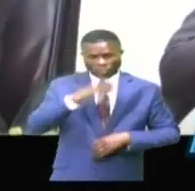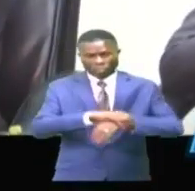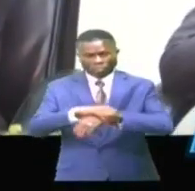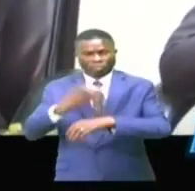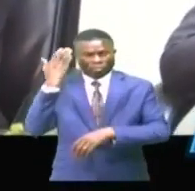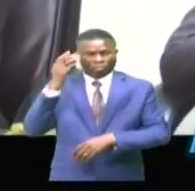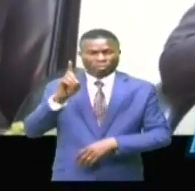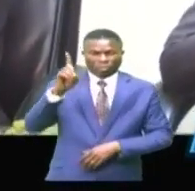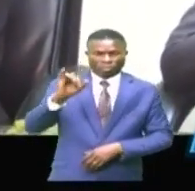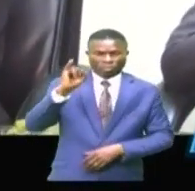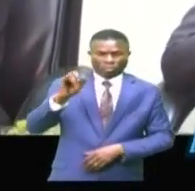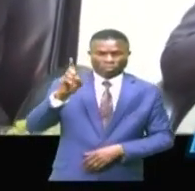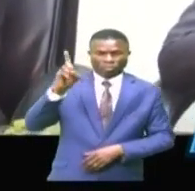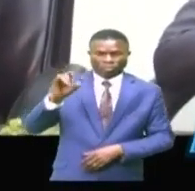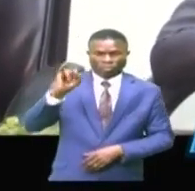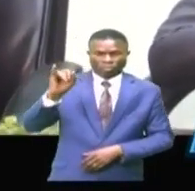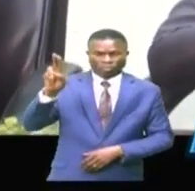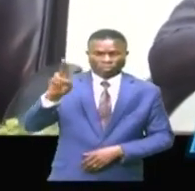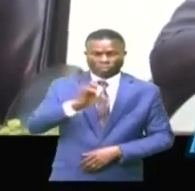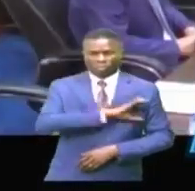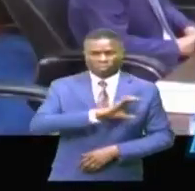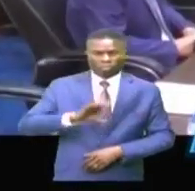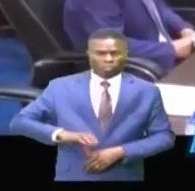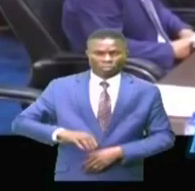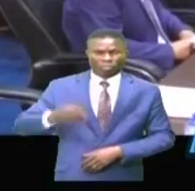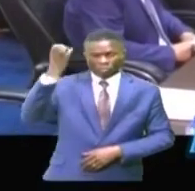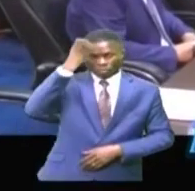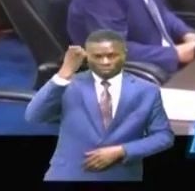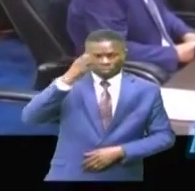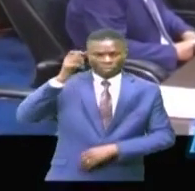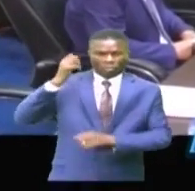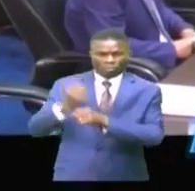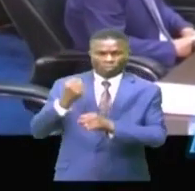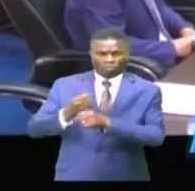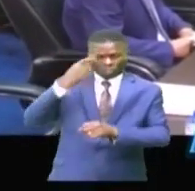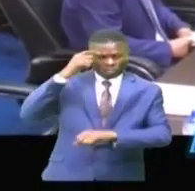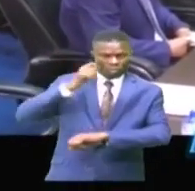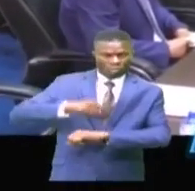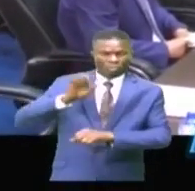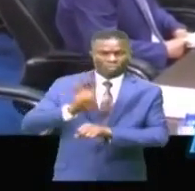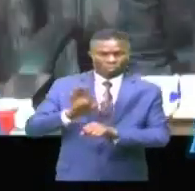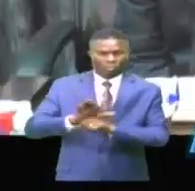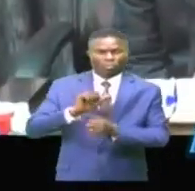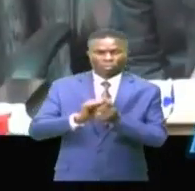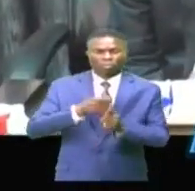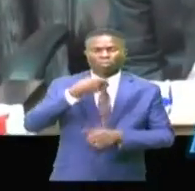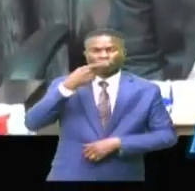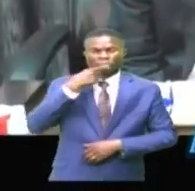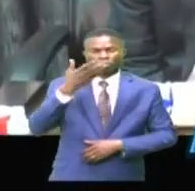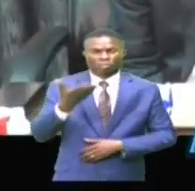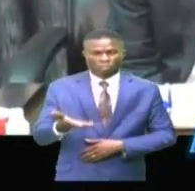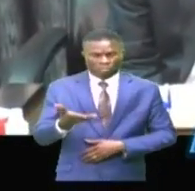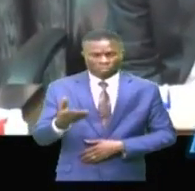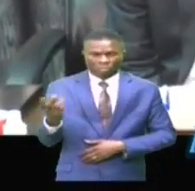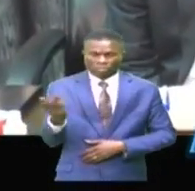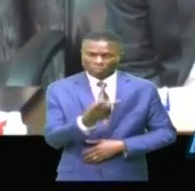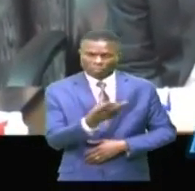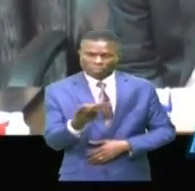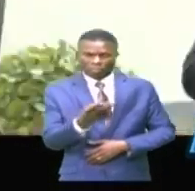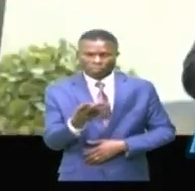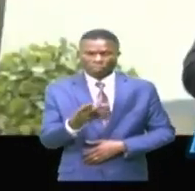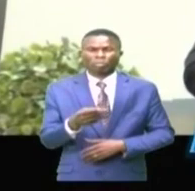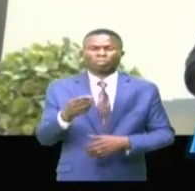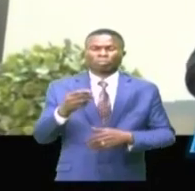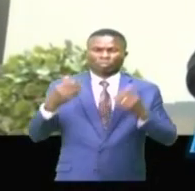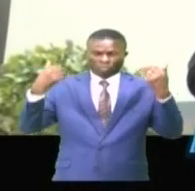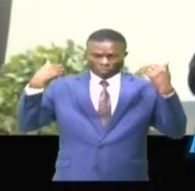par Didier renders commissaire européen à la justice au plusieurs questions ont été au centre de ces échanges le 2